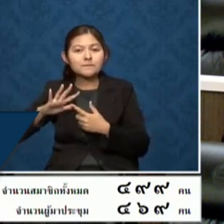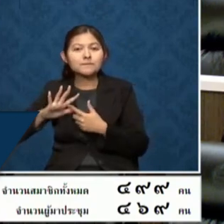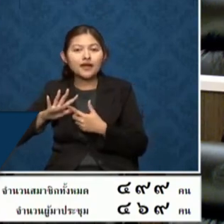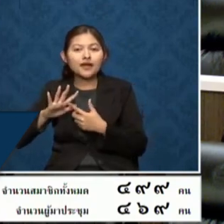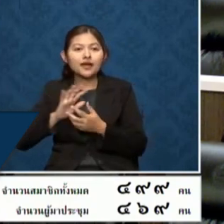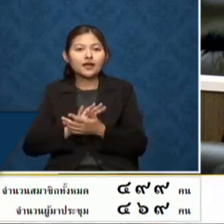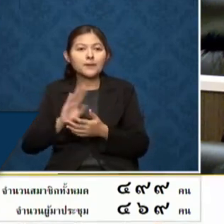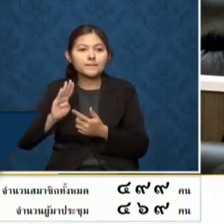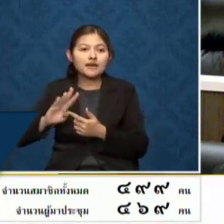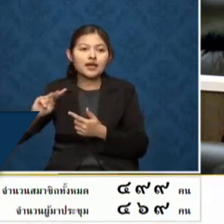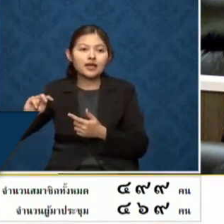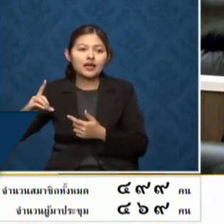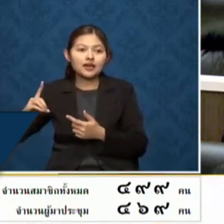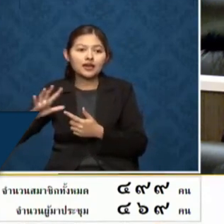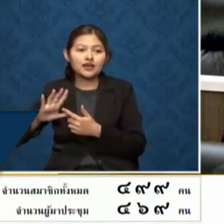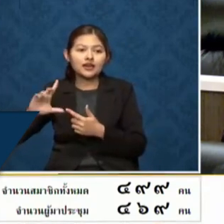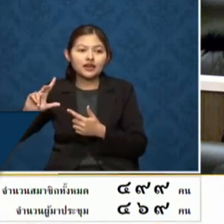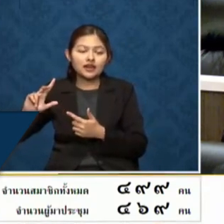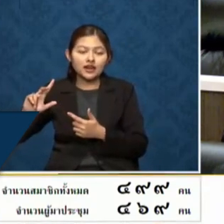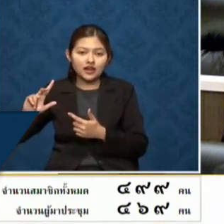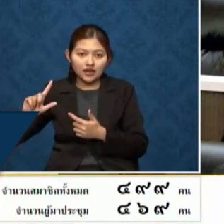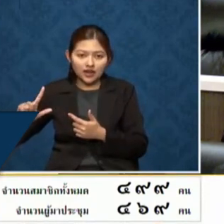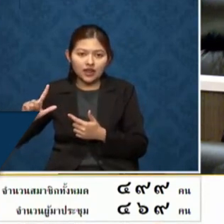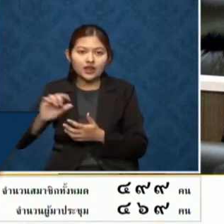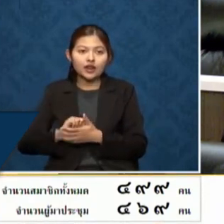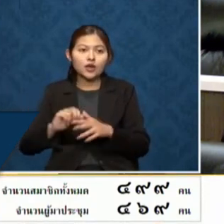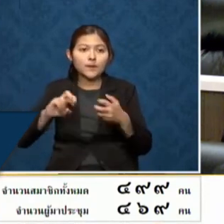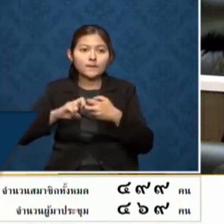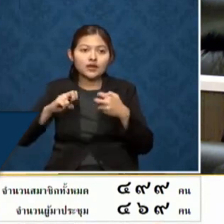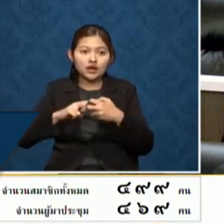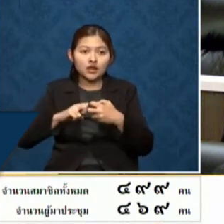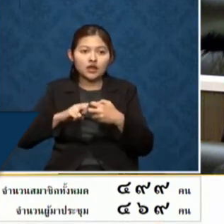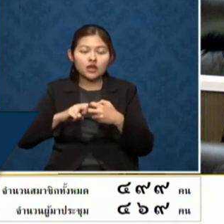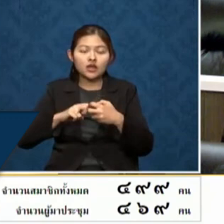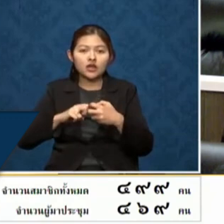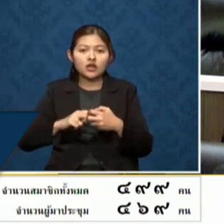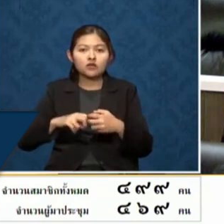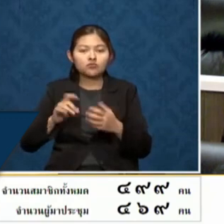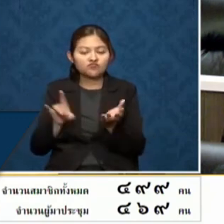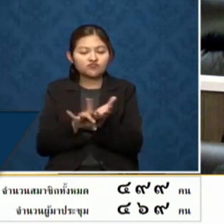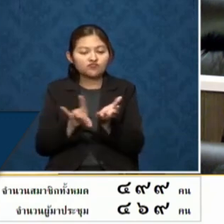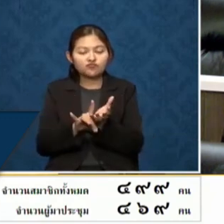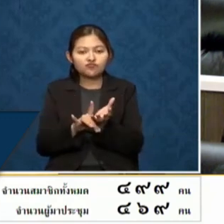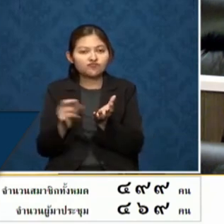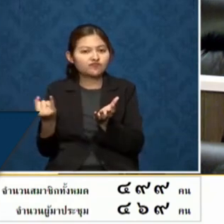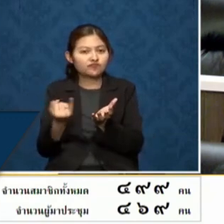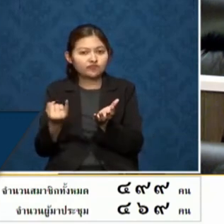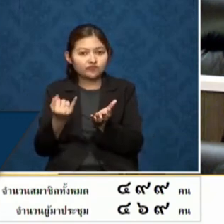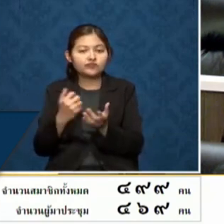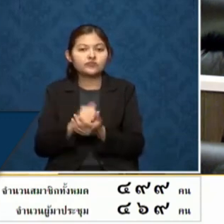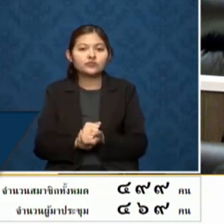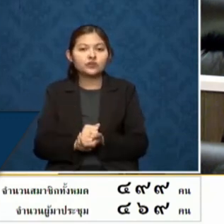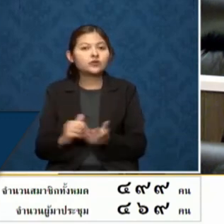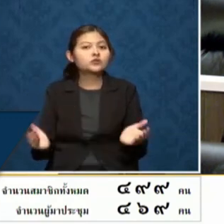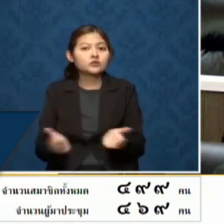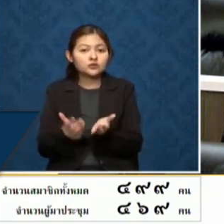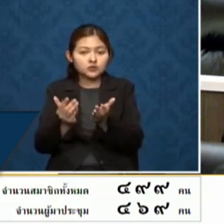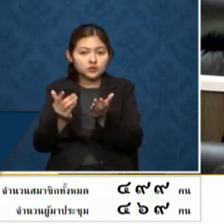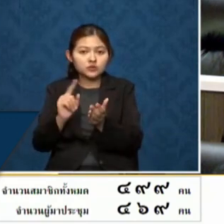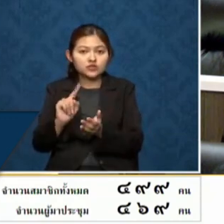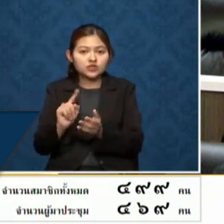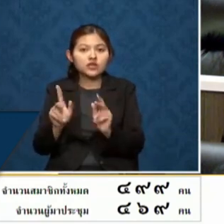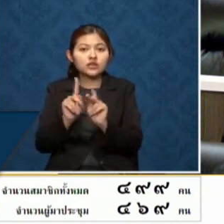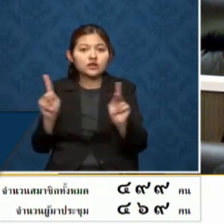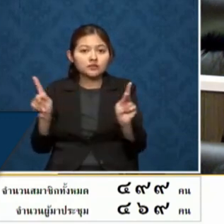เลยร่วมอภิปรายครับในยตินะครับน้ำบาดาลและปัญหาน้ำบาดาลคุณคุณภาพต่ำนะครับก็สนับสนุนครับให้มีการตั้งอ่า